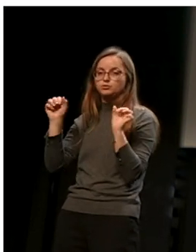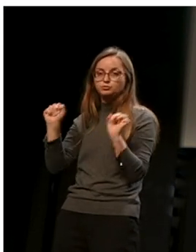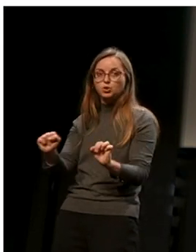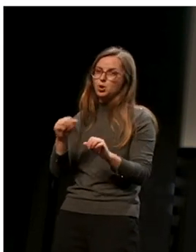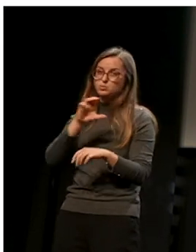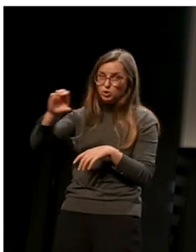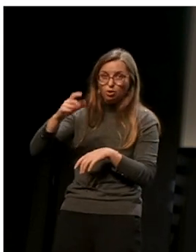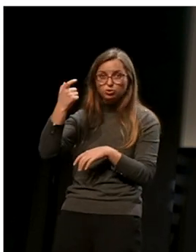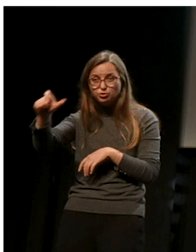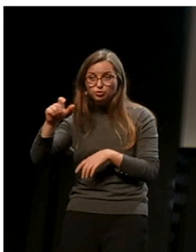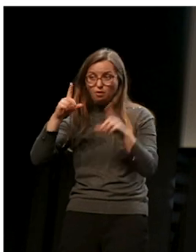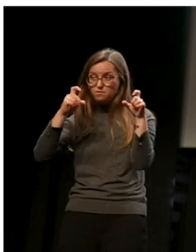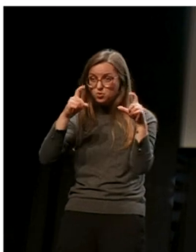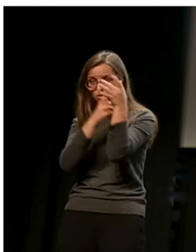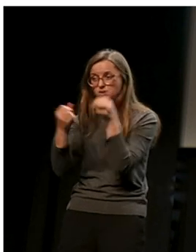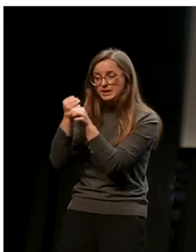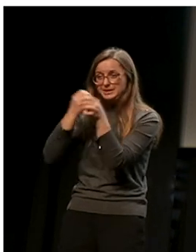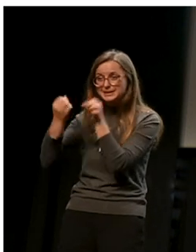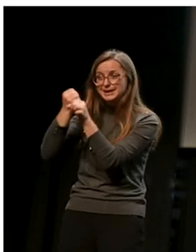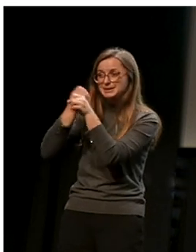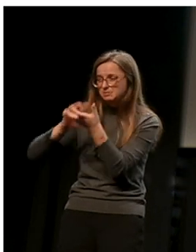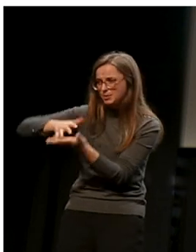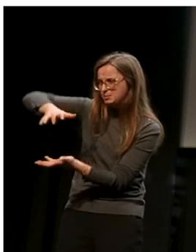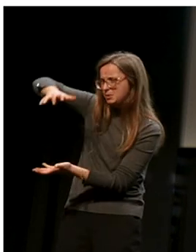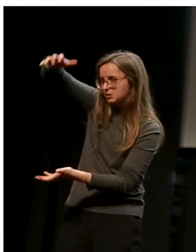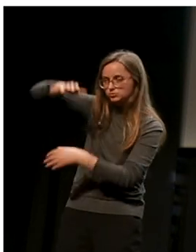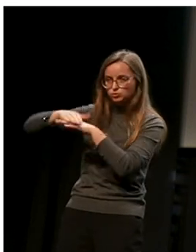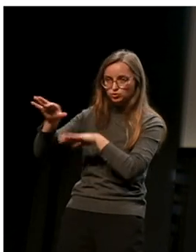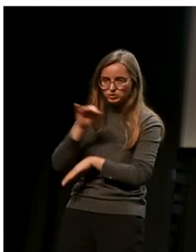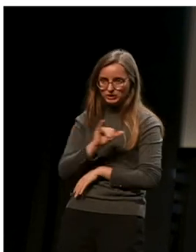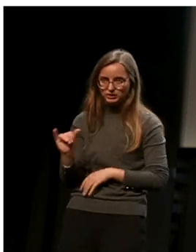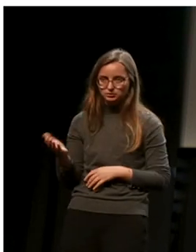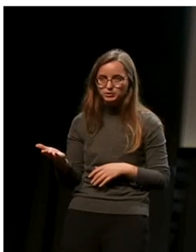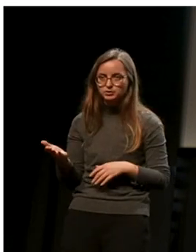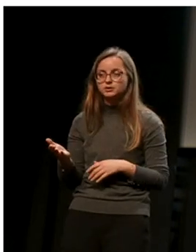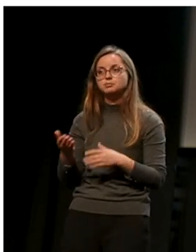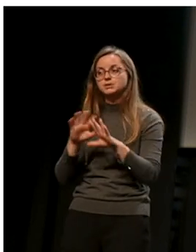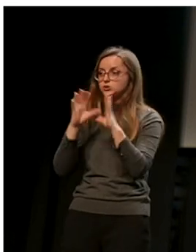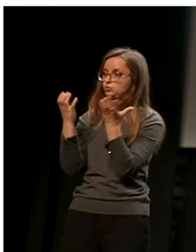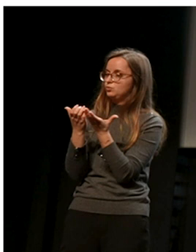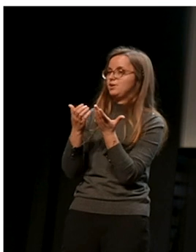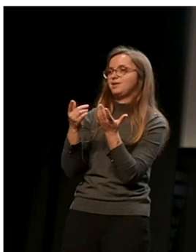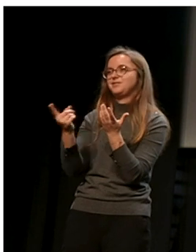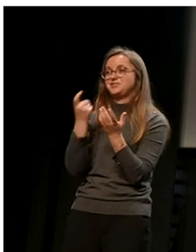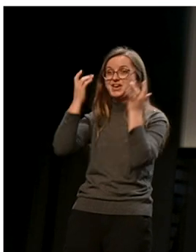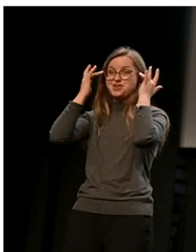parfois. Et vraiment, comme le disait la monsieur avant moi parfaitement, c'est tout ma culture assimilée de